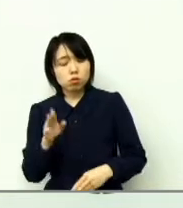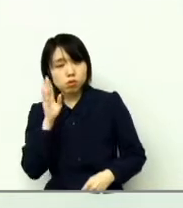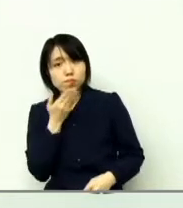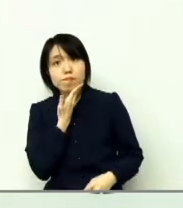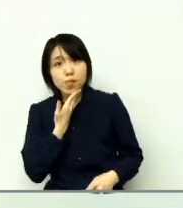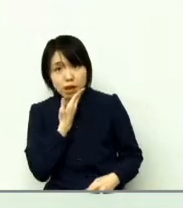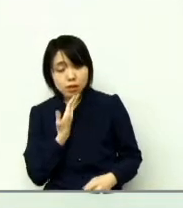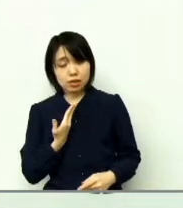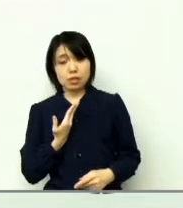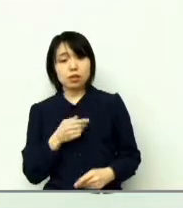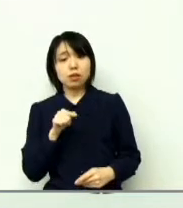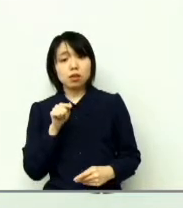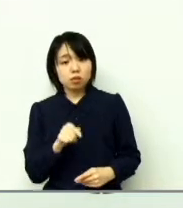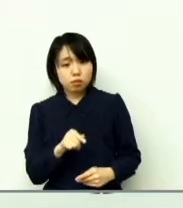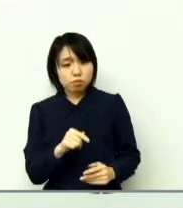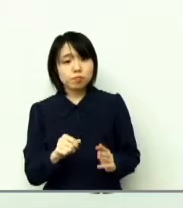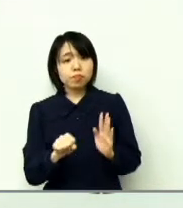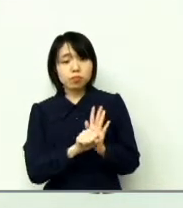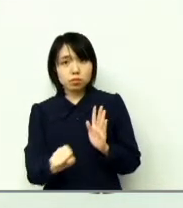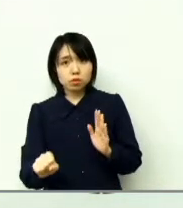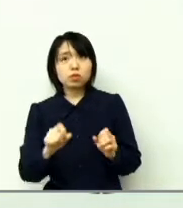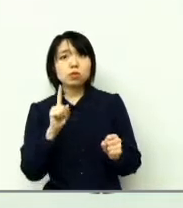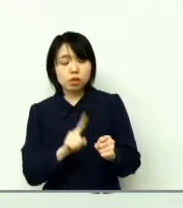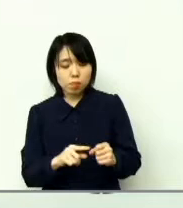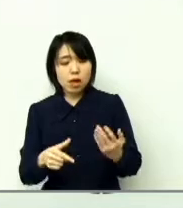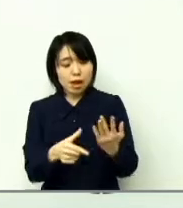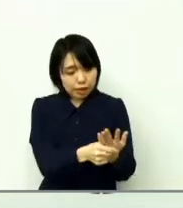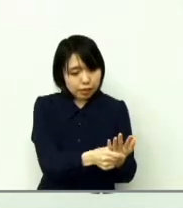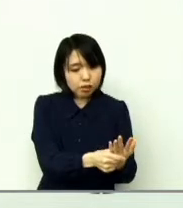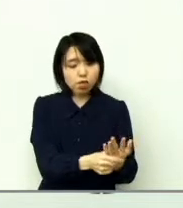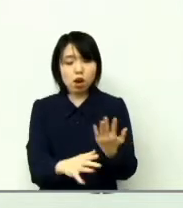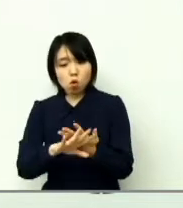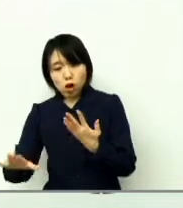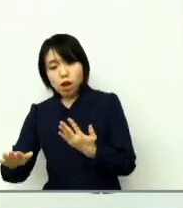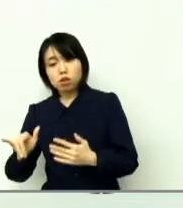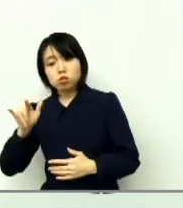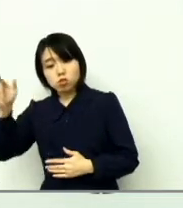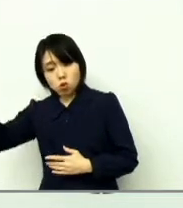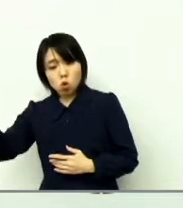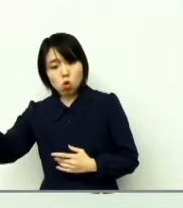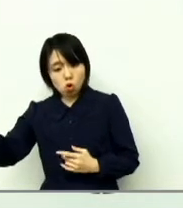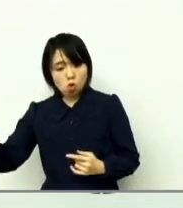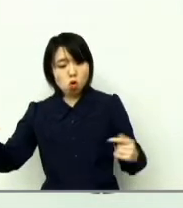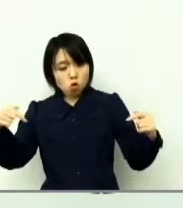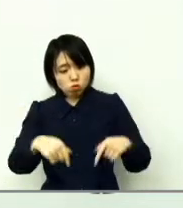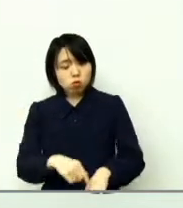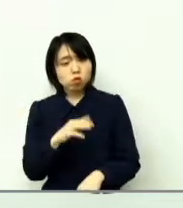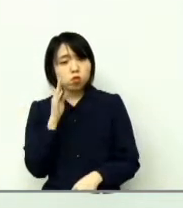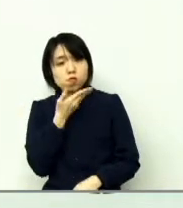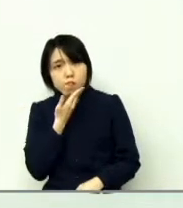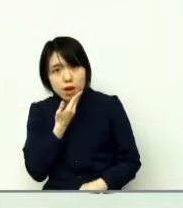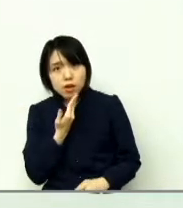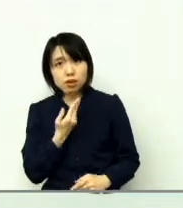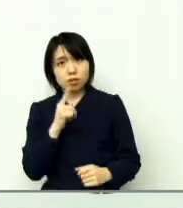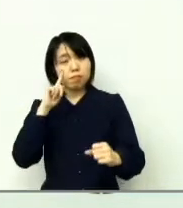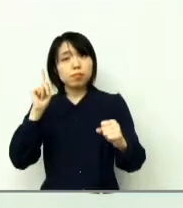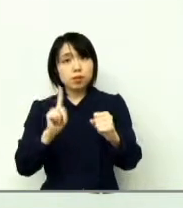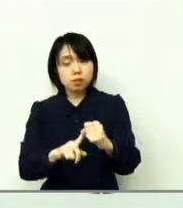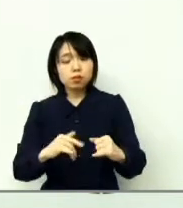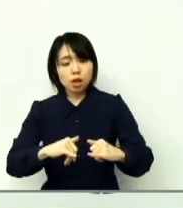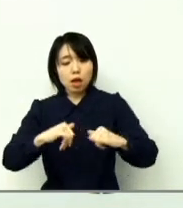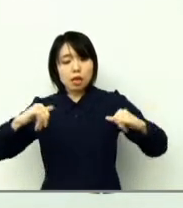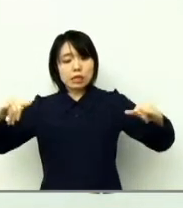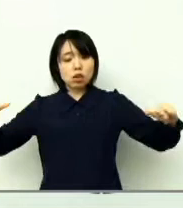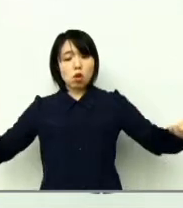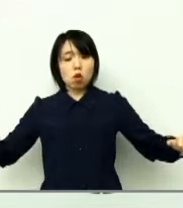最大限に生かしていくために、駅、それから空港等とのアクセスの強化をはじめ、広域的な視点も